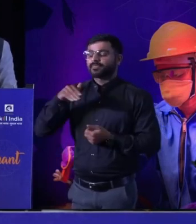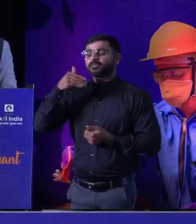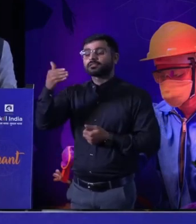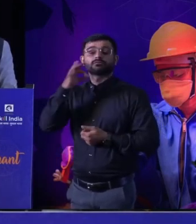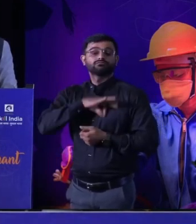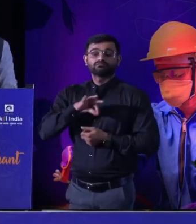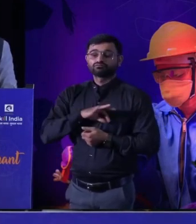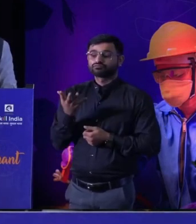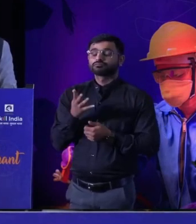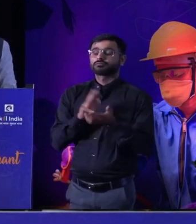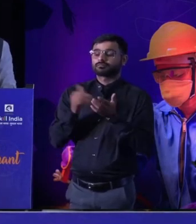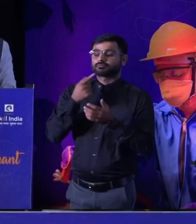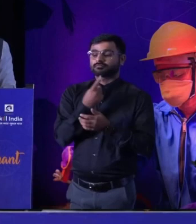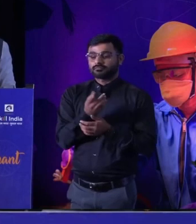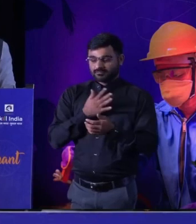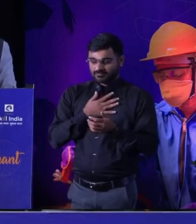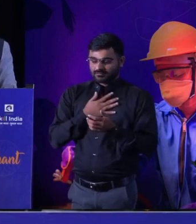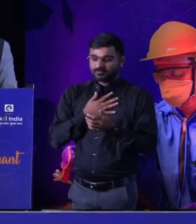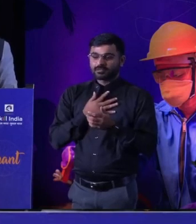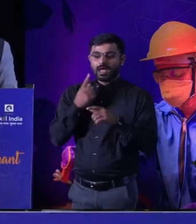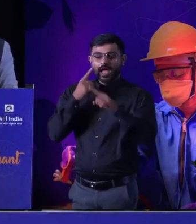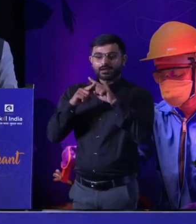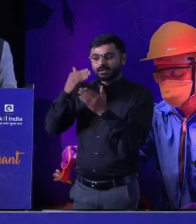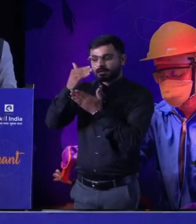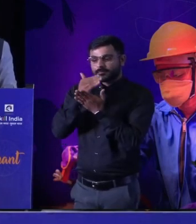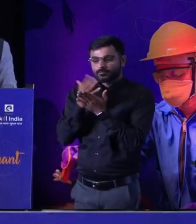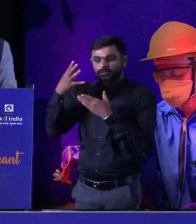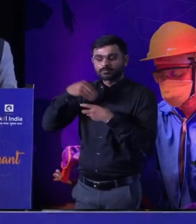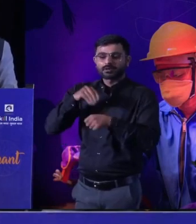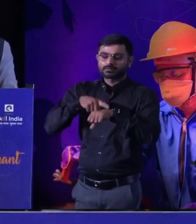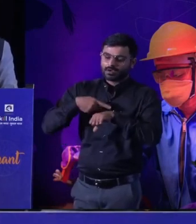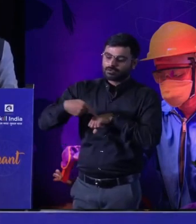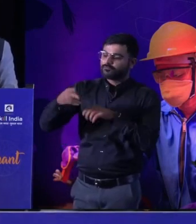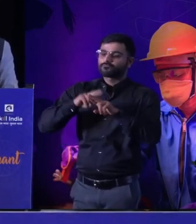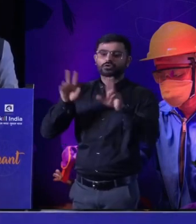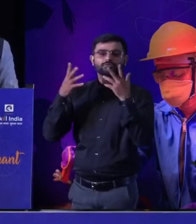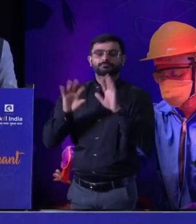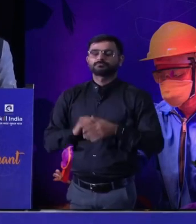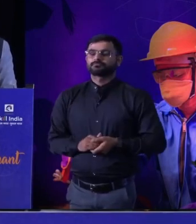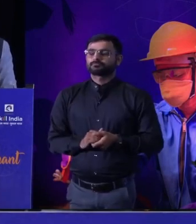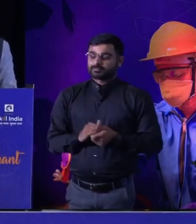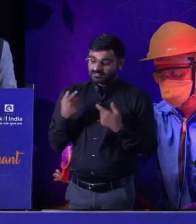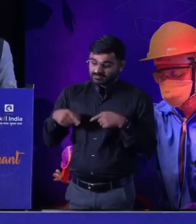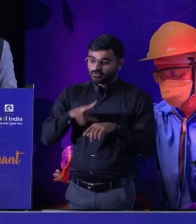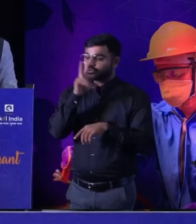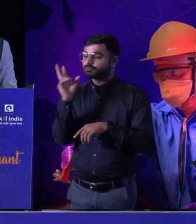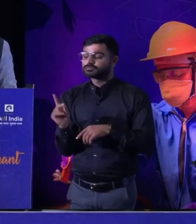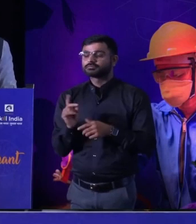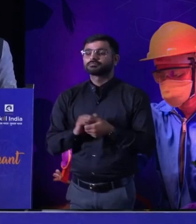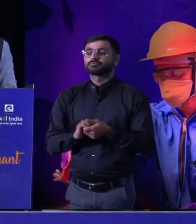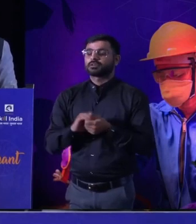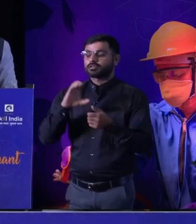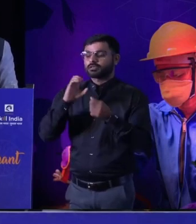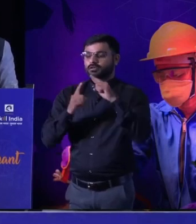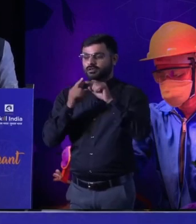यह भी फायदा ये होगा मान्यवर कि हमारा जो ITI का पाठ्यक्रम है वो समय पर पूरा कर लिया जाएगा। साथ ही साथ